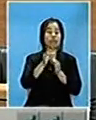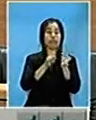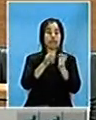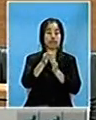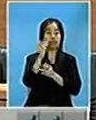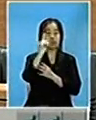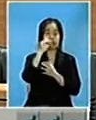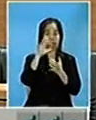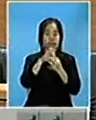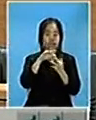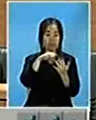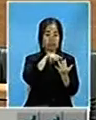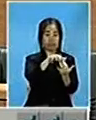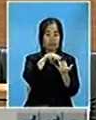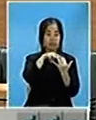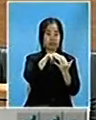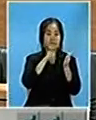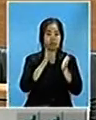คือเรื่องการสื่อสารกับประชาชนครับ